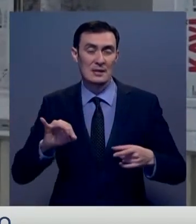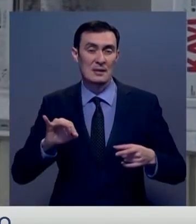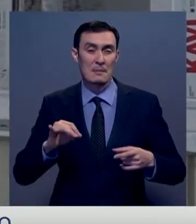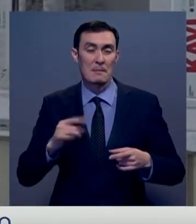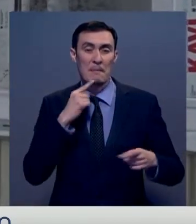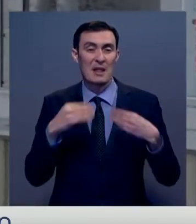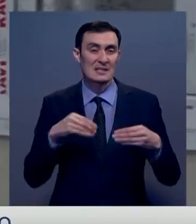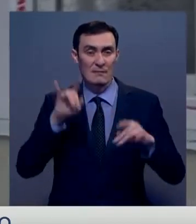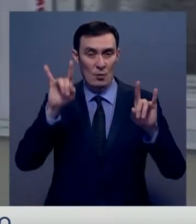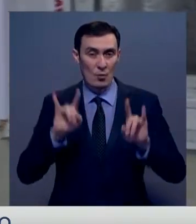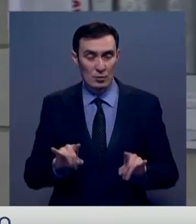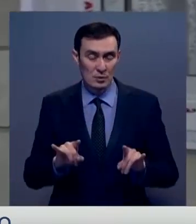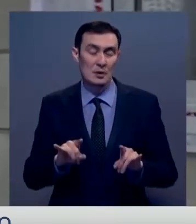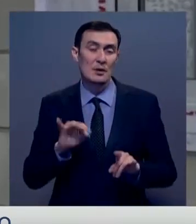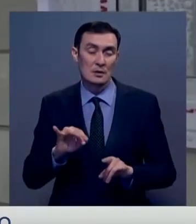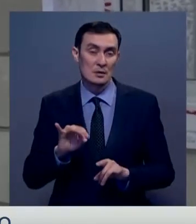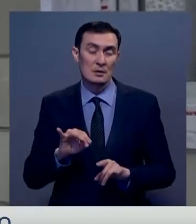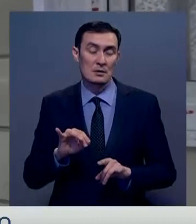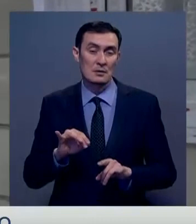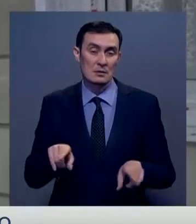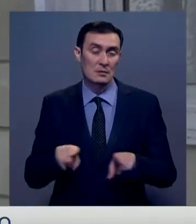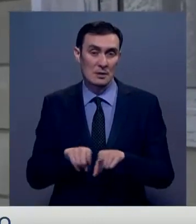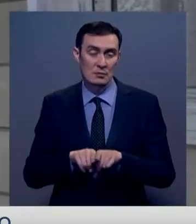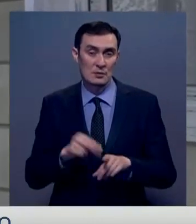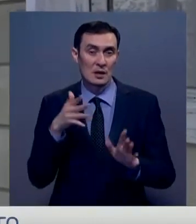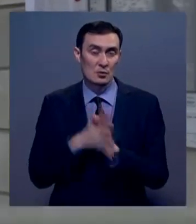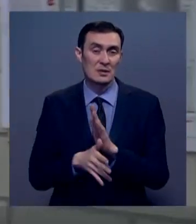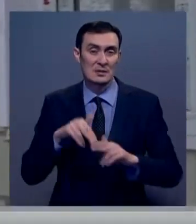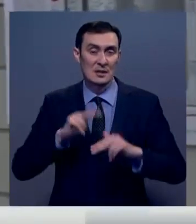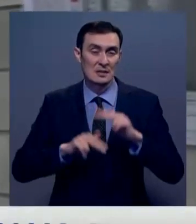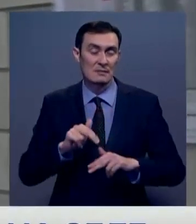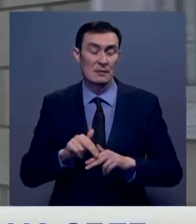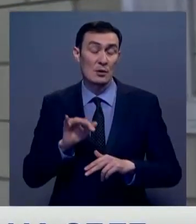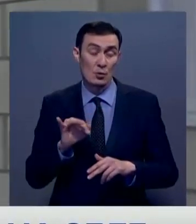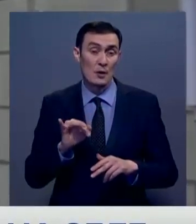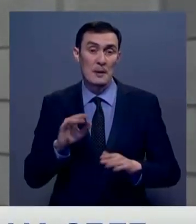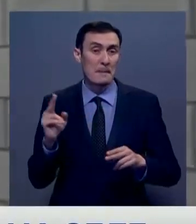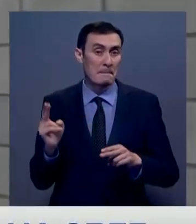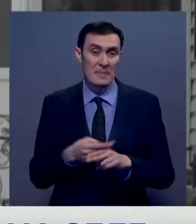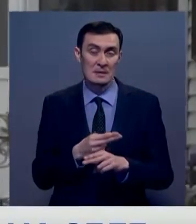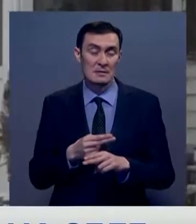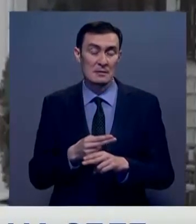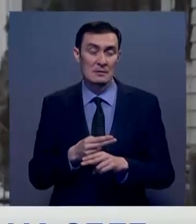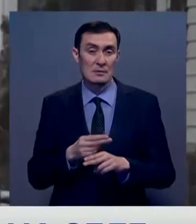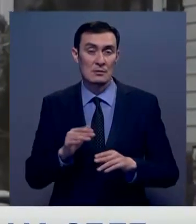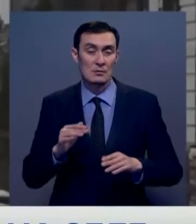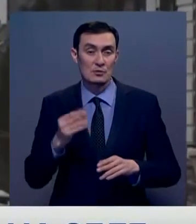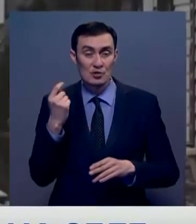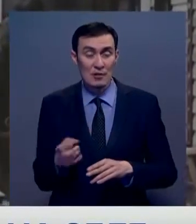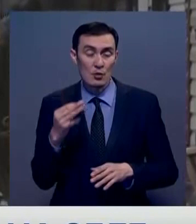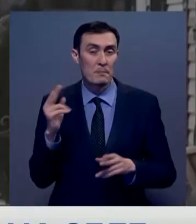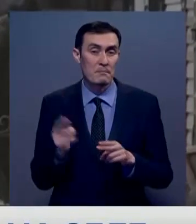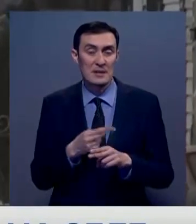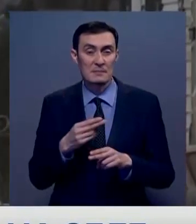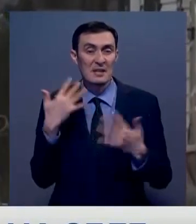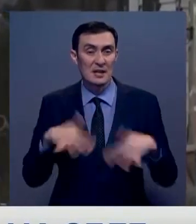окна. Соответственно, удешевляет само расход на строительство, но без уменьшения на качество. 10 участников